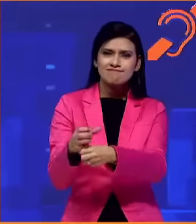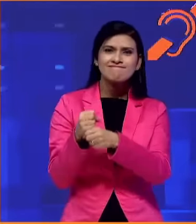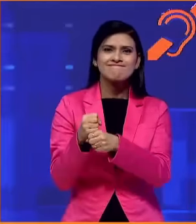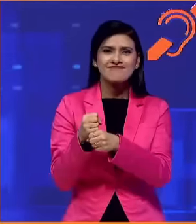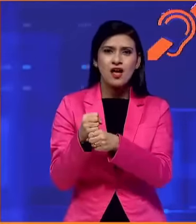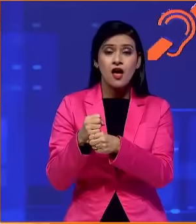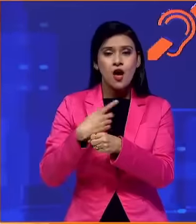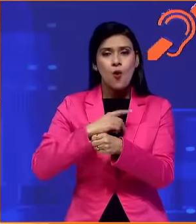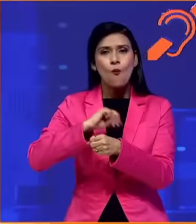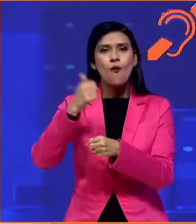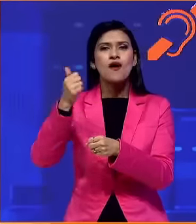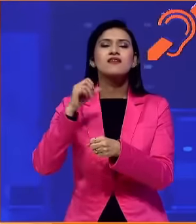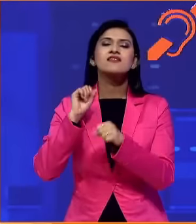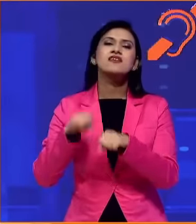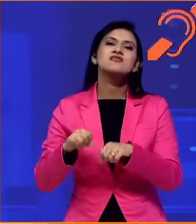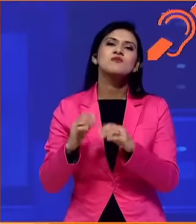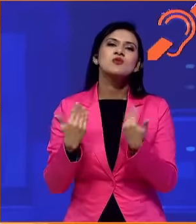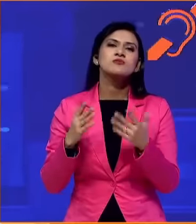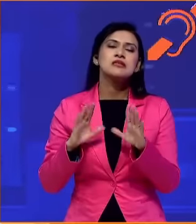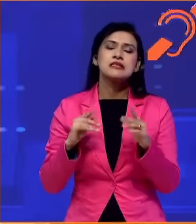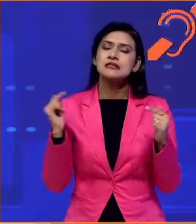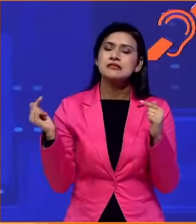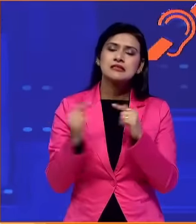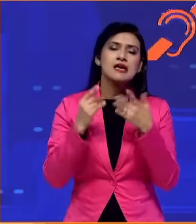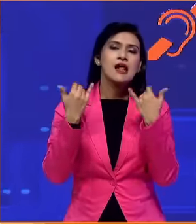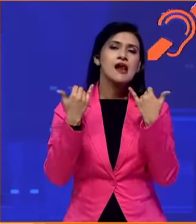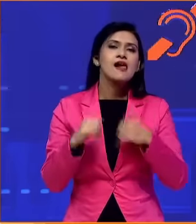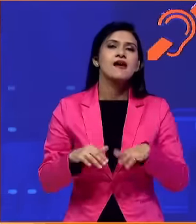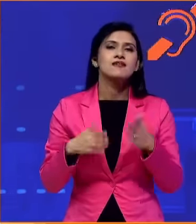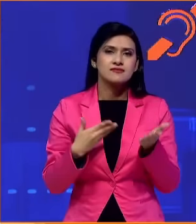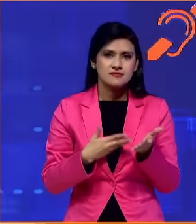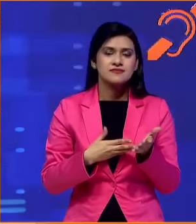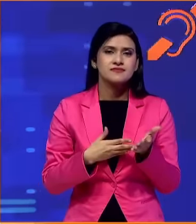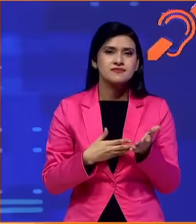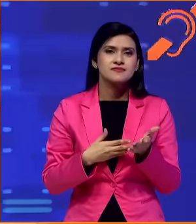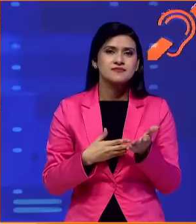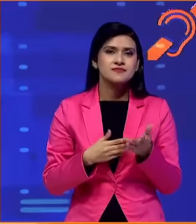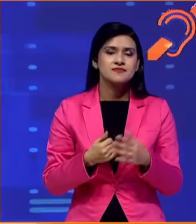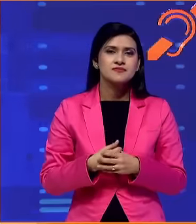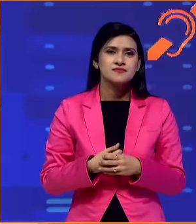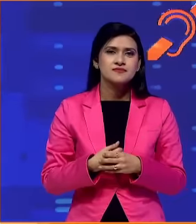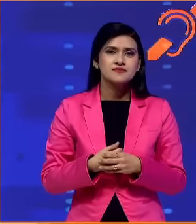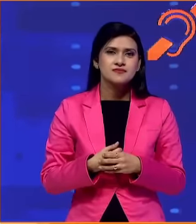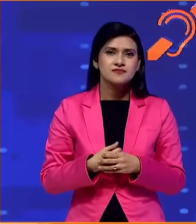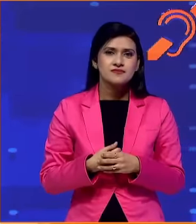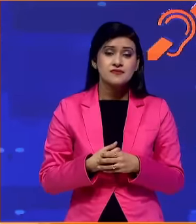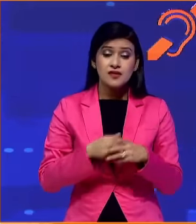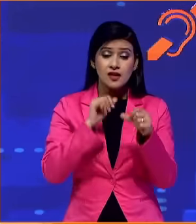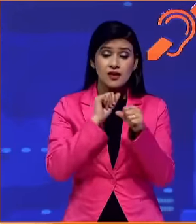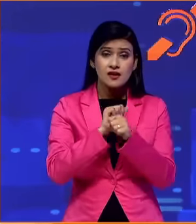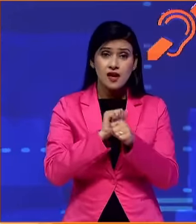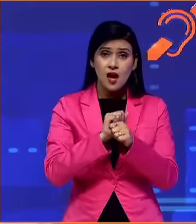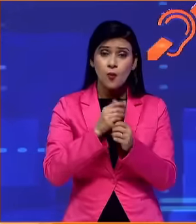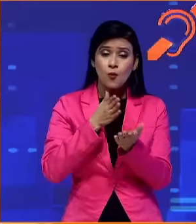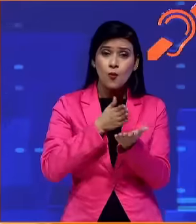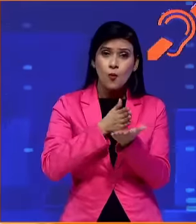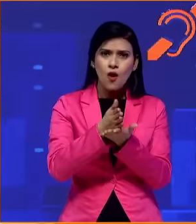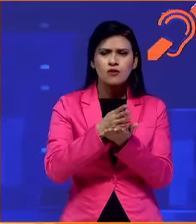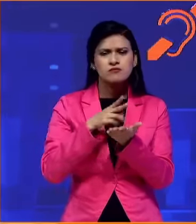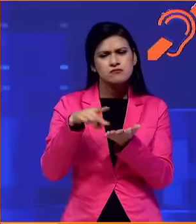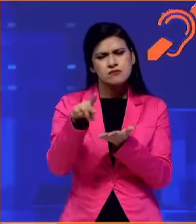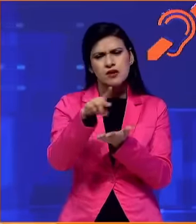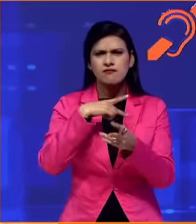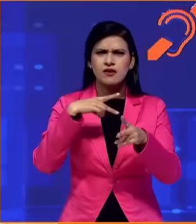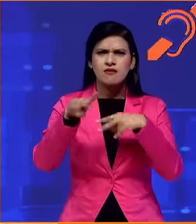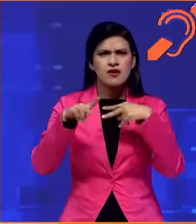सकतेथे।औरहमारा मतभेदठीकइसीबातपरथाकि कामकरनेकातरीकाअलगहोसकताहै।